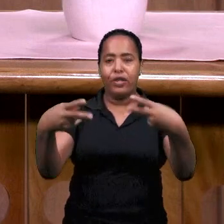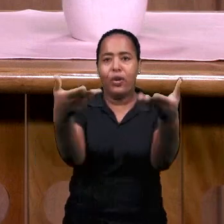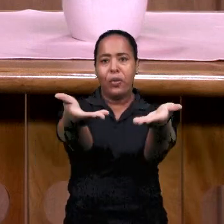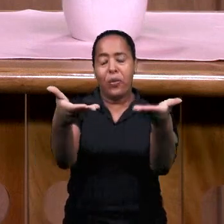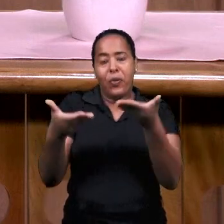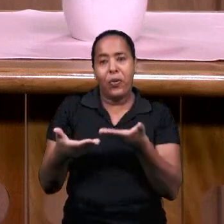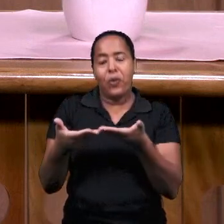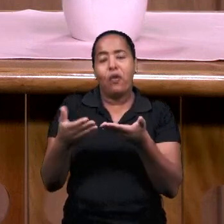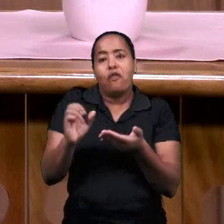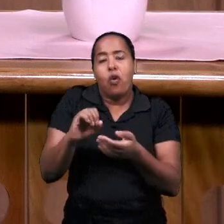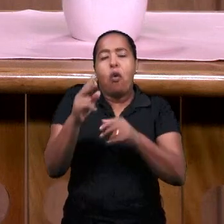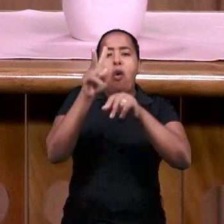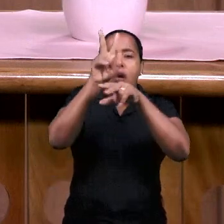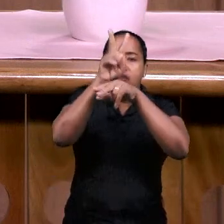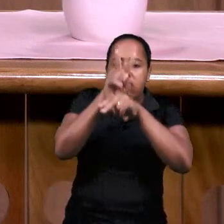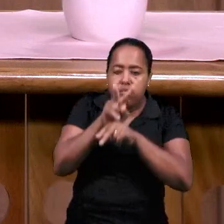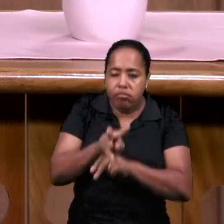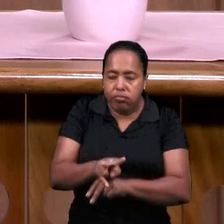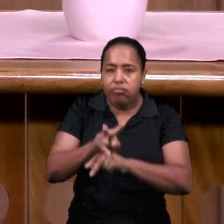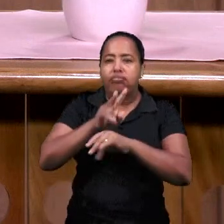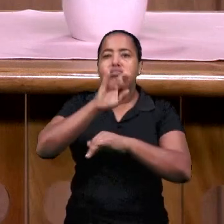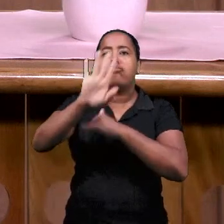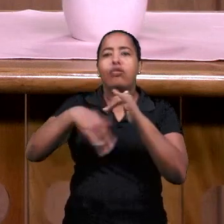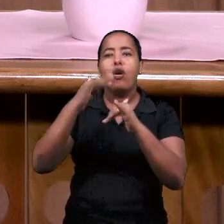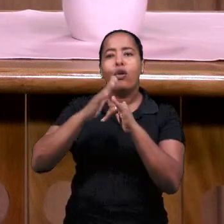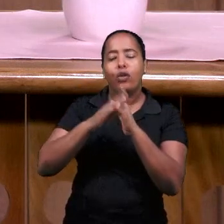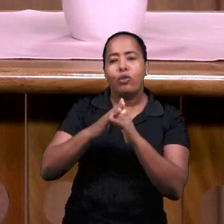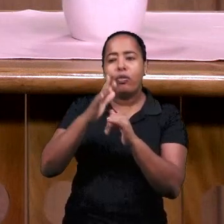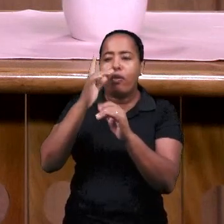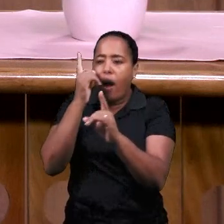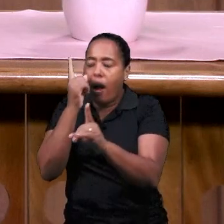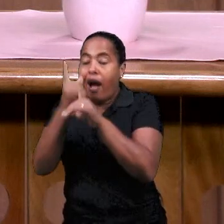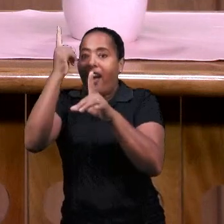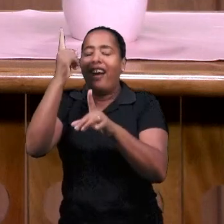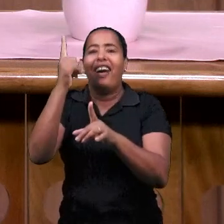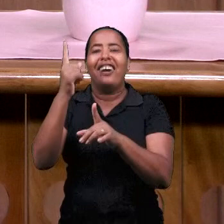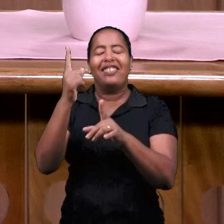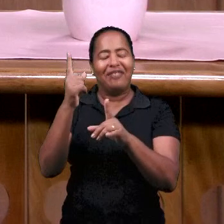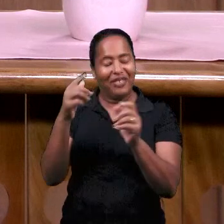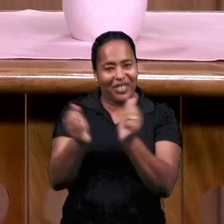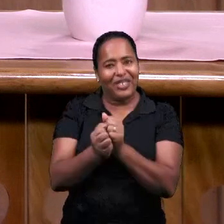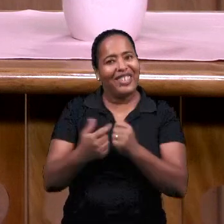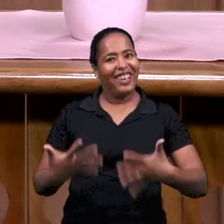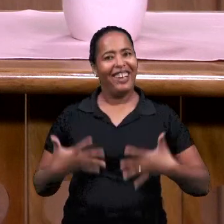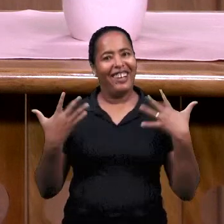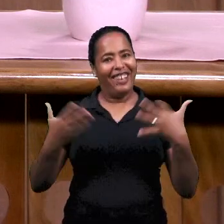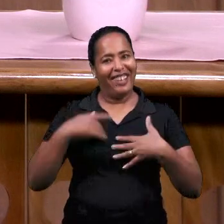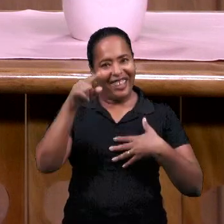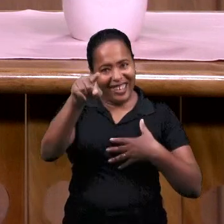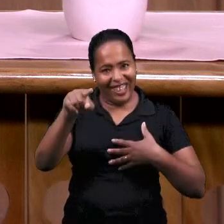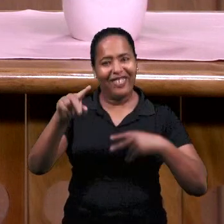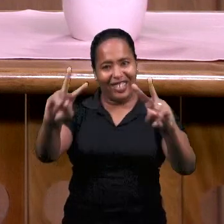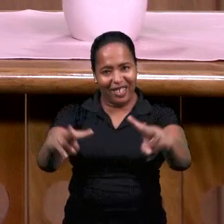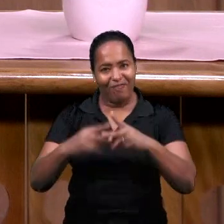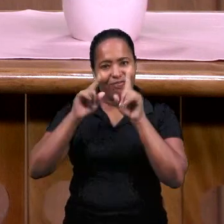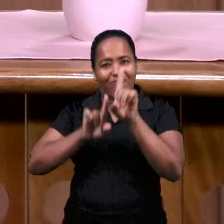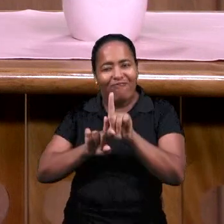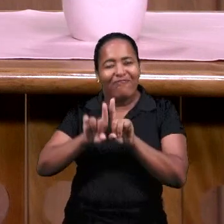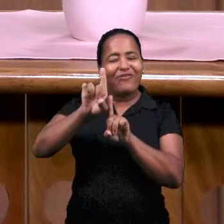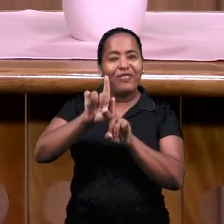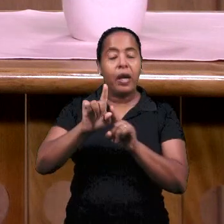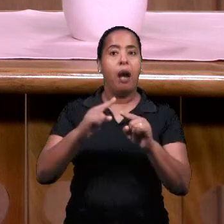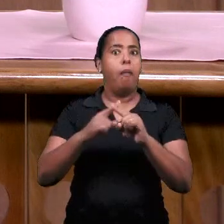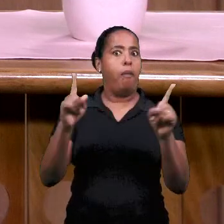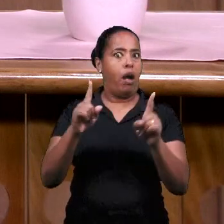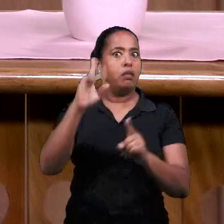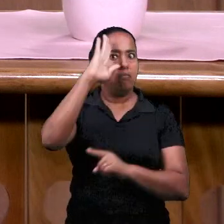lien, une invitation, ou en cherchant un contenu sur YouTube, vous nous avez retrouvés. C'est une joie de compter